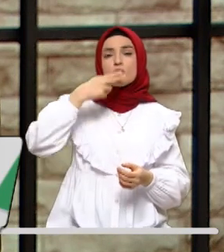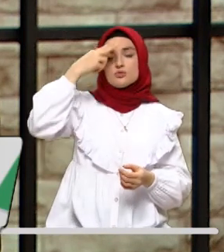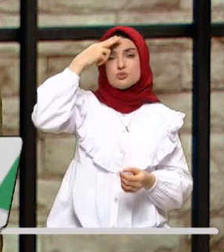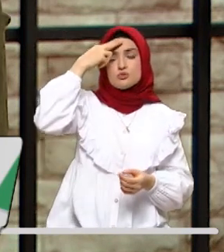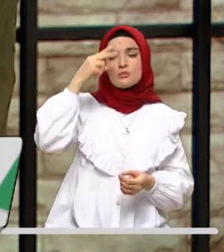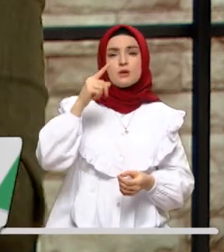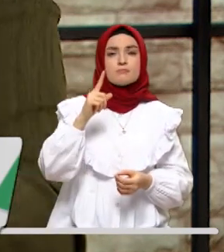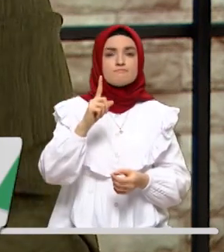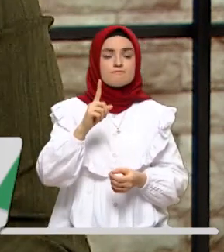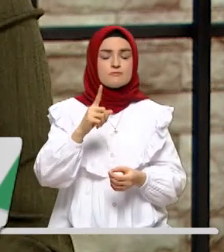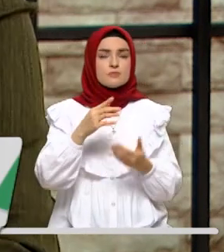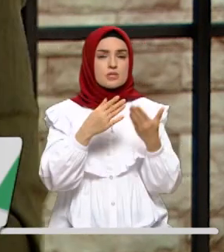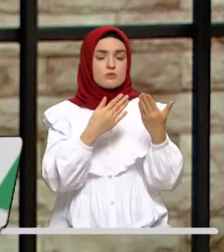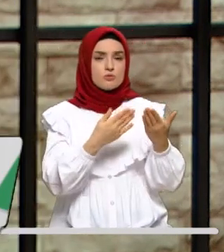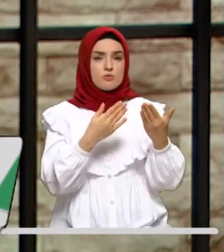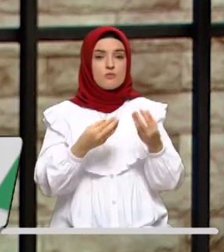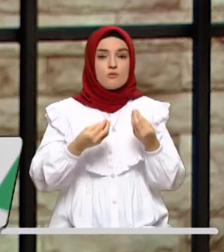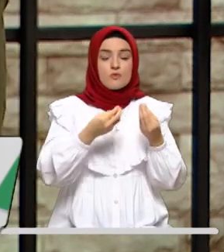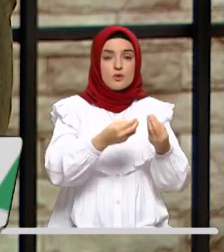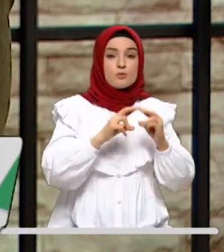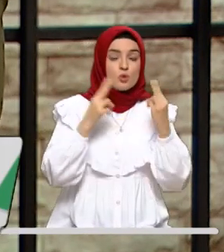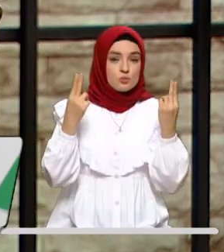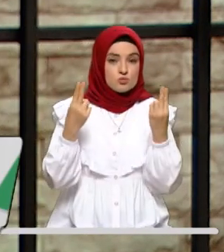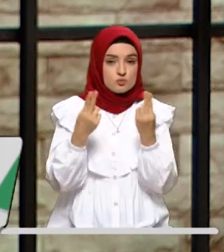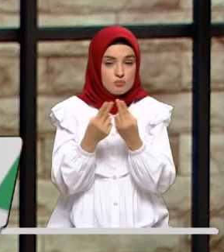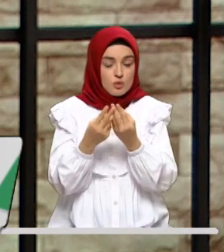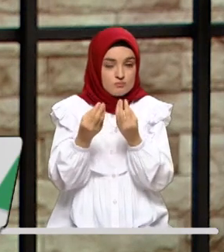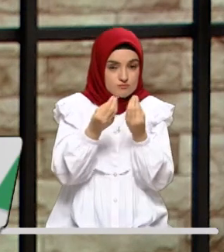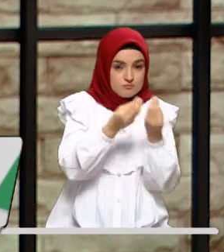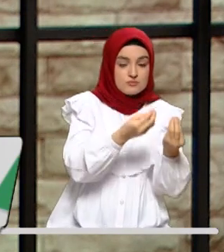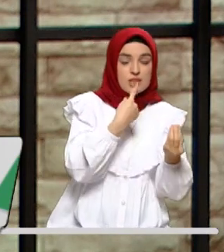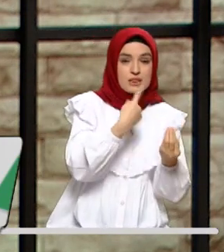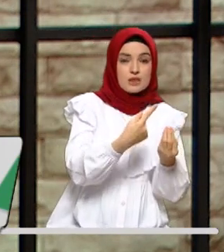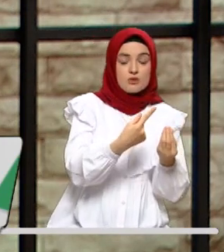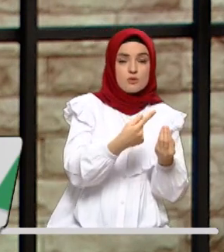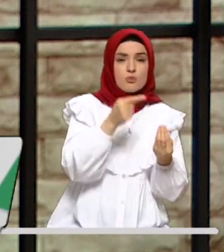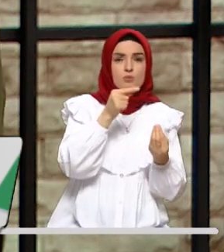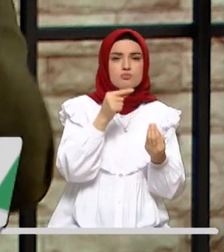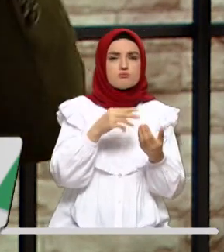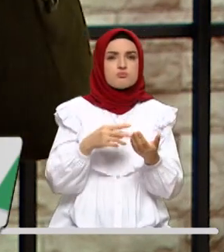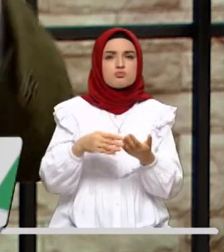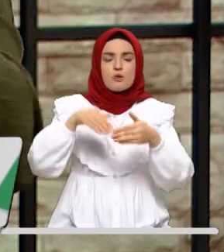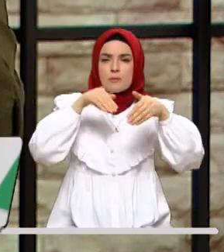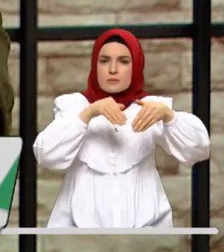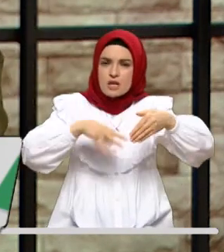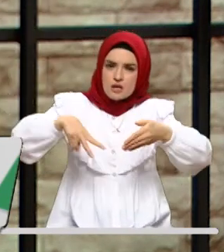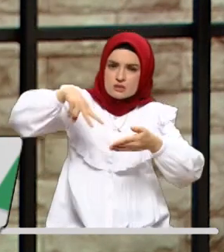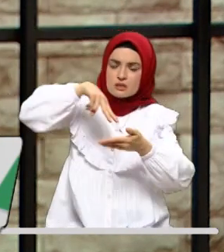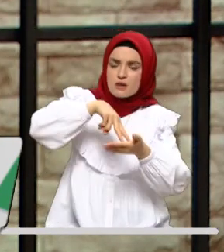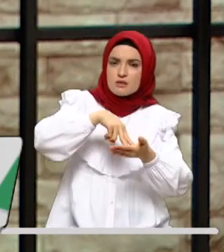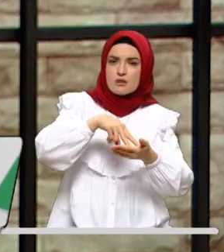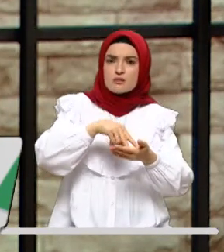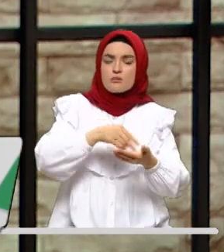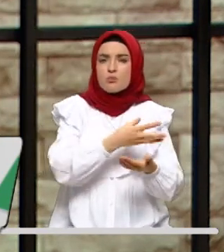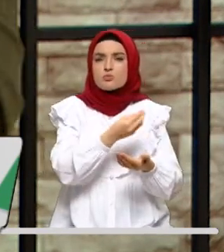müesseseyi verin, işte şu cumayı dünyaya hükmedeyim. Peki Ruski mezarından kalksa milyonlarca